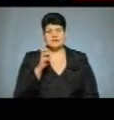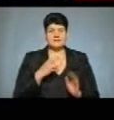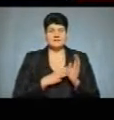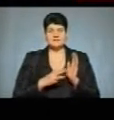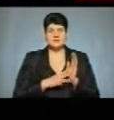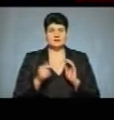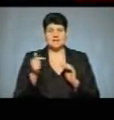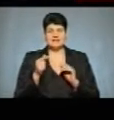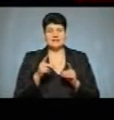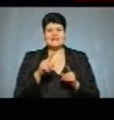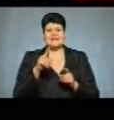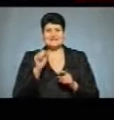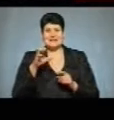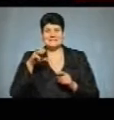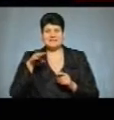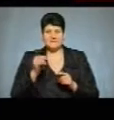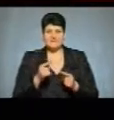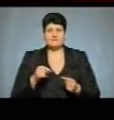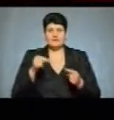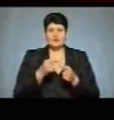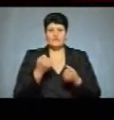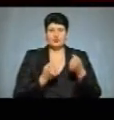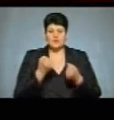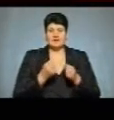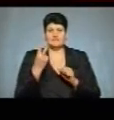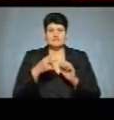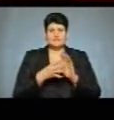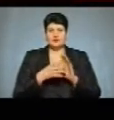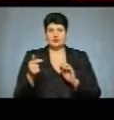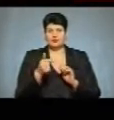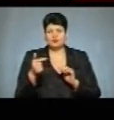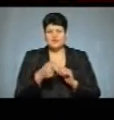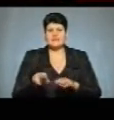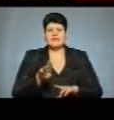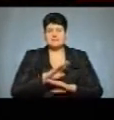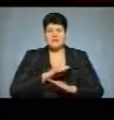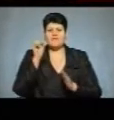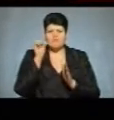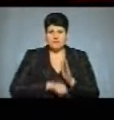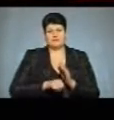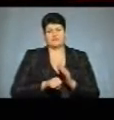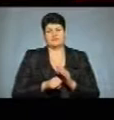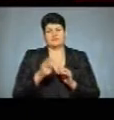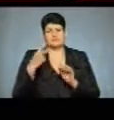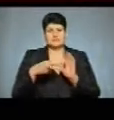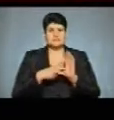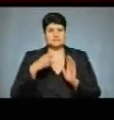₩501 380 застави визначили водієві, який 29 грудня на проспекті Злуки у Тернополі на смерть збив 27-річного